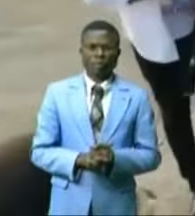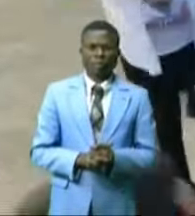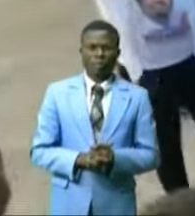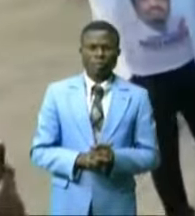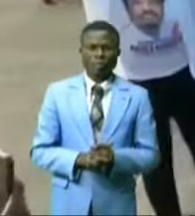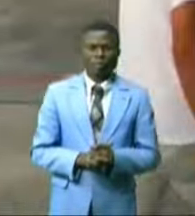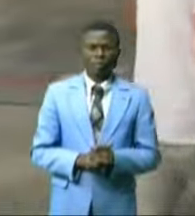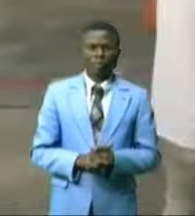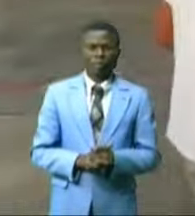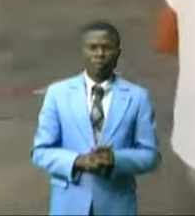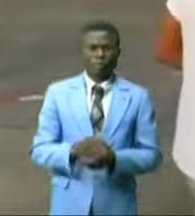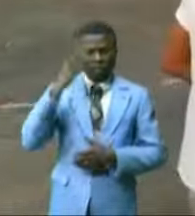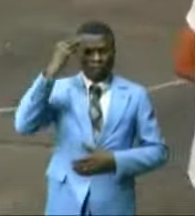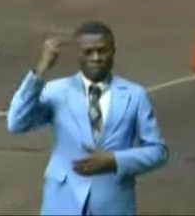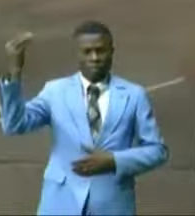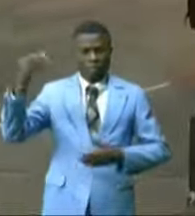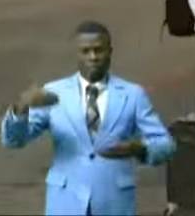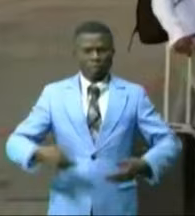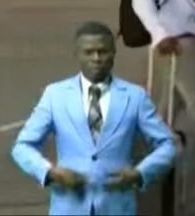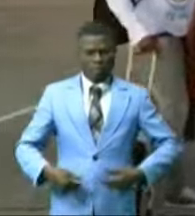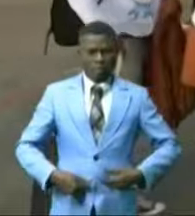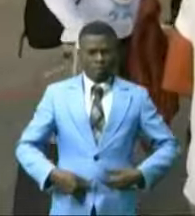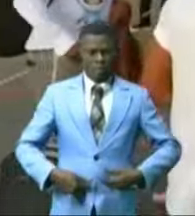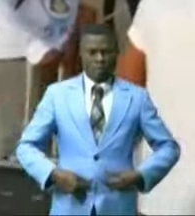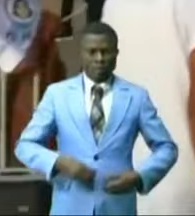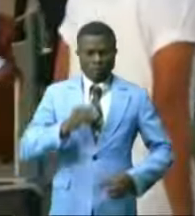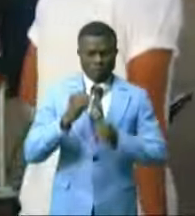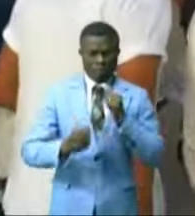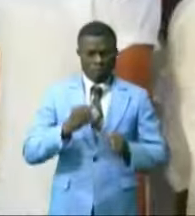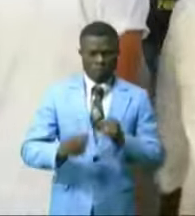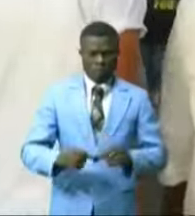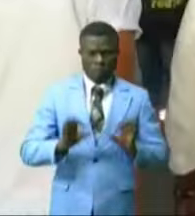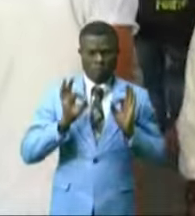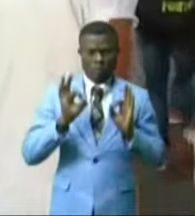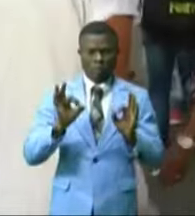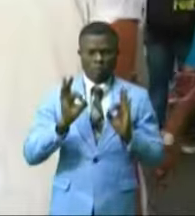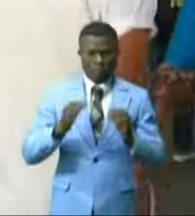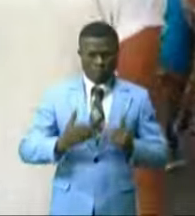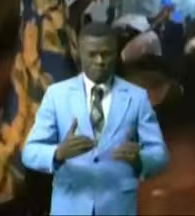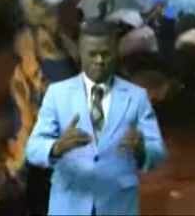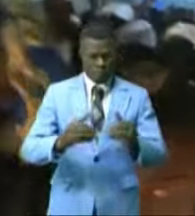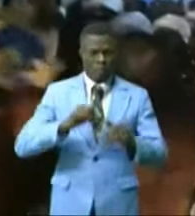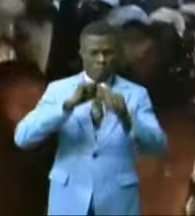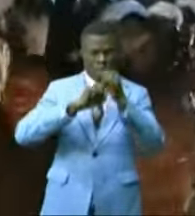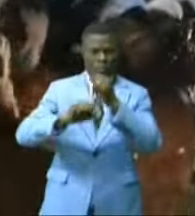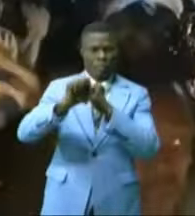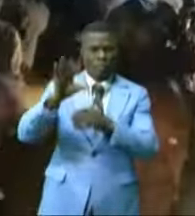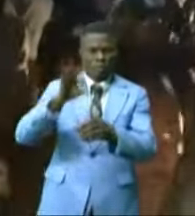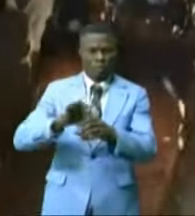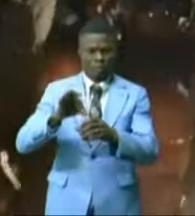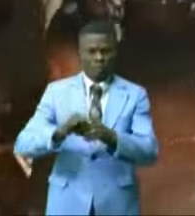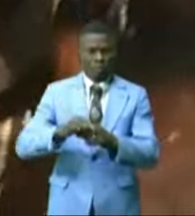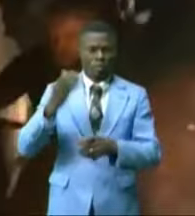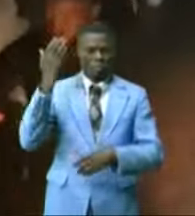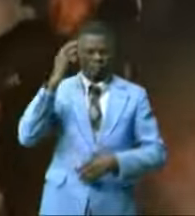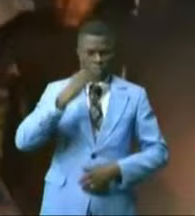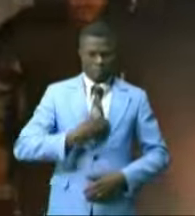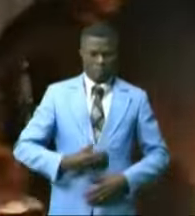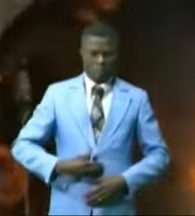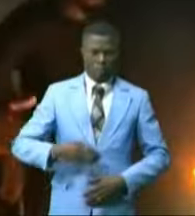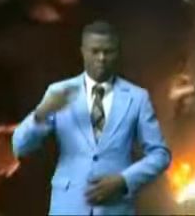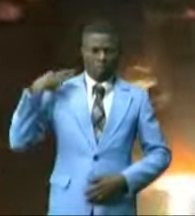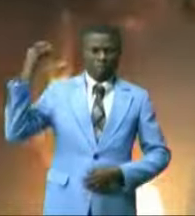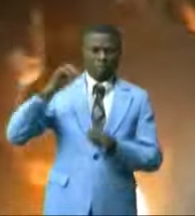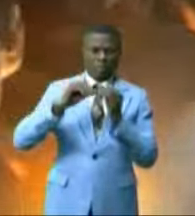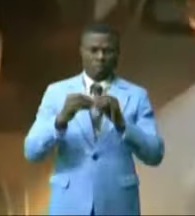Il incarne l'espoir de la jeunesse, une énergie nouvelle. Poursuivant son périple électoral, Maître Constant Mutamba, candidat